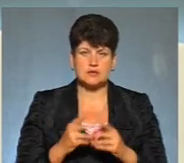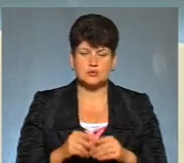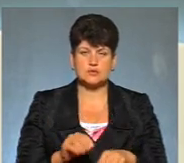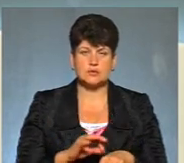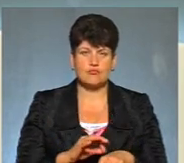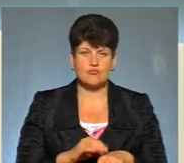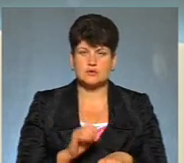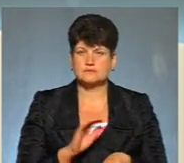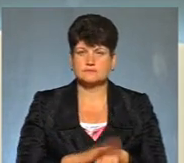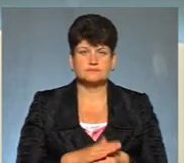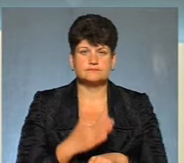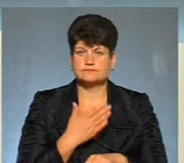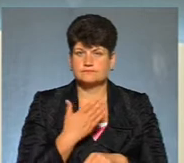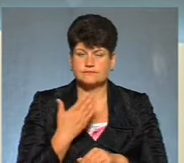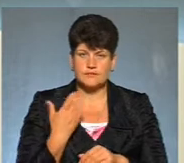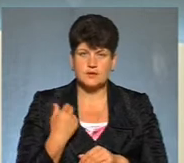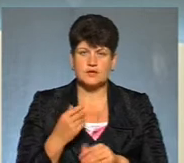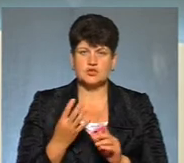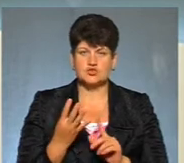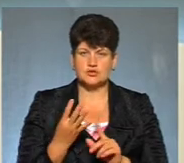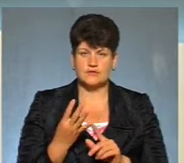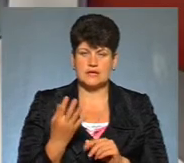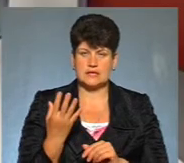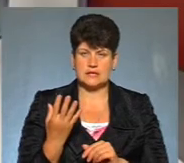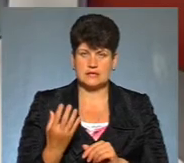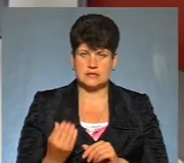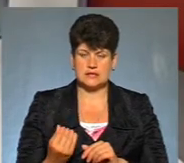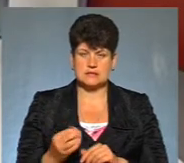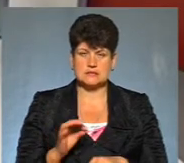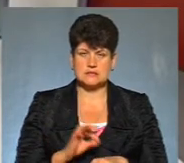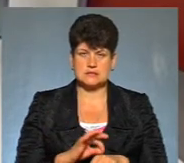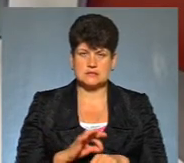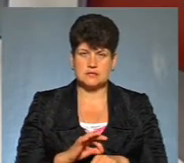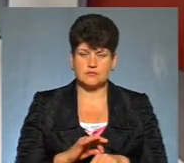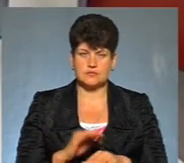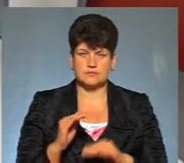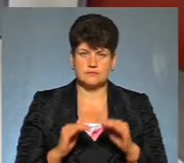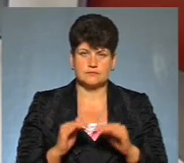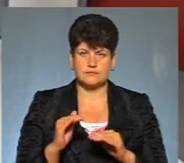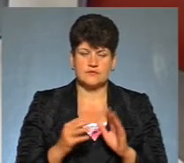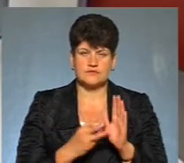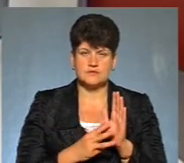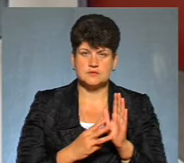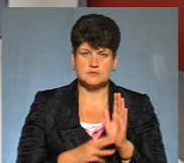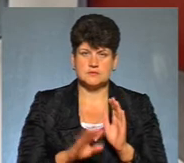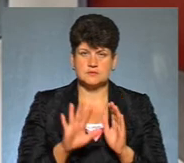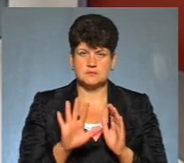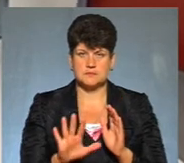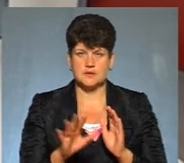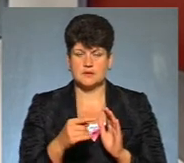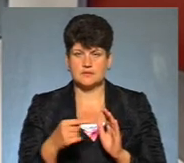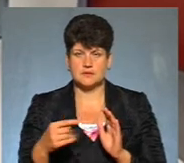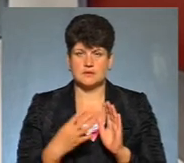не зафіксували. І четвертий день поспіль захворюваність коливається в межах